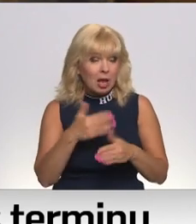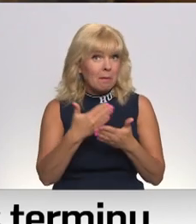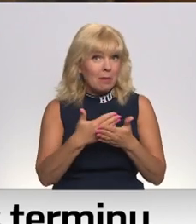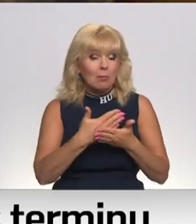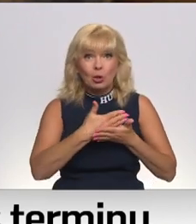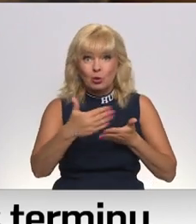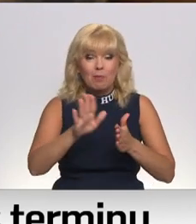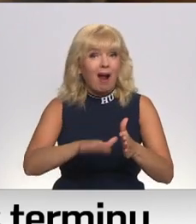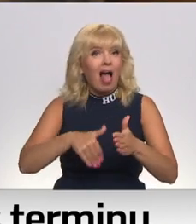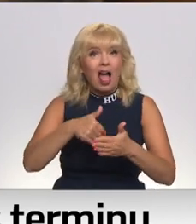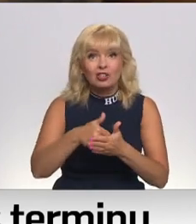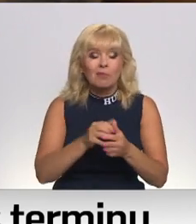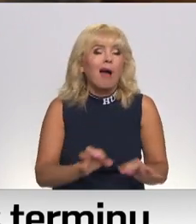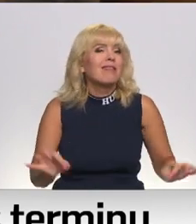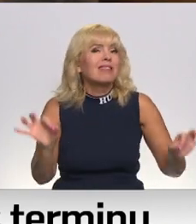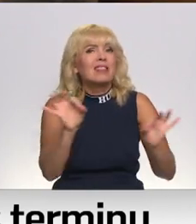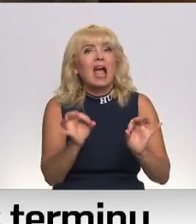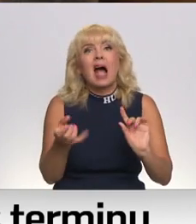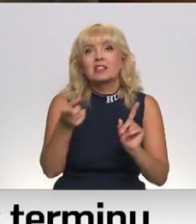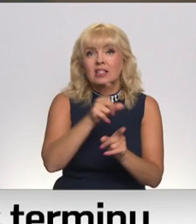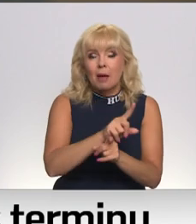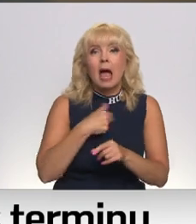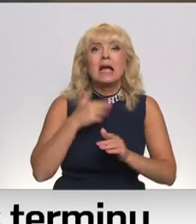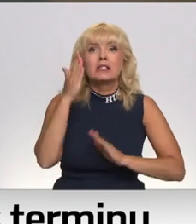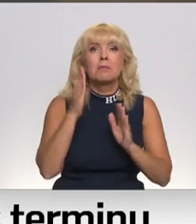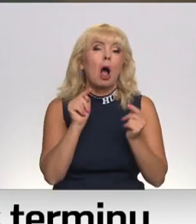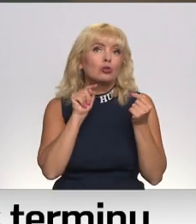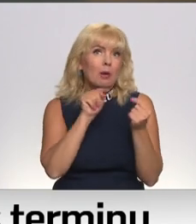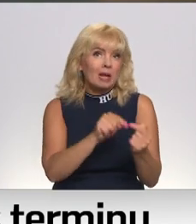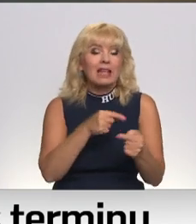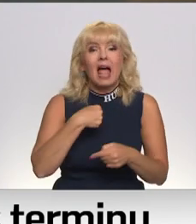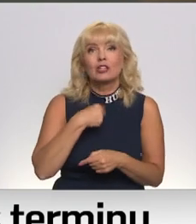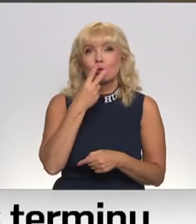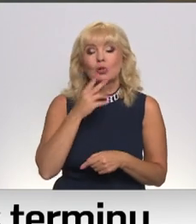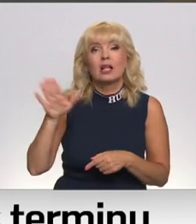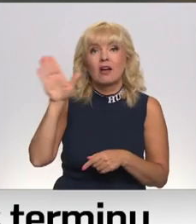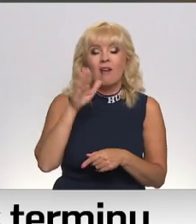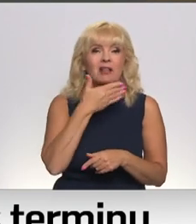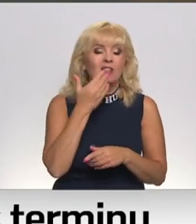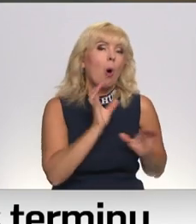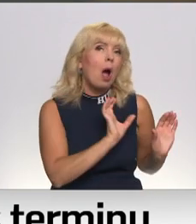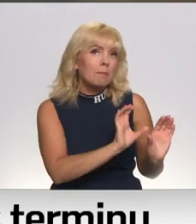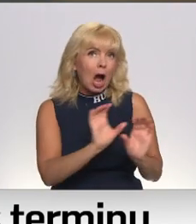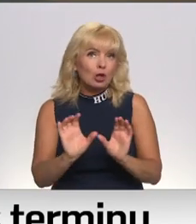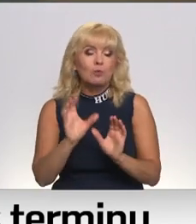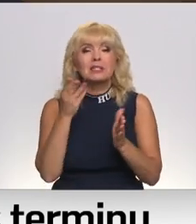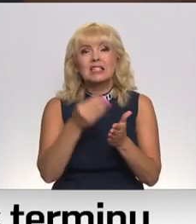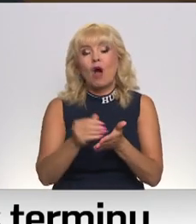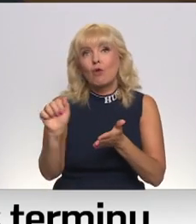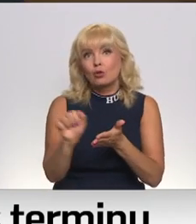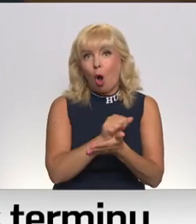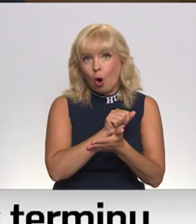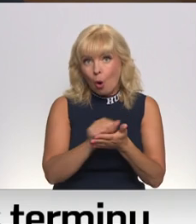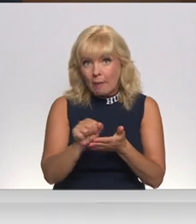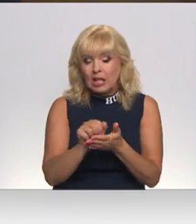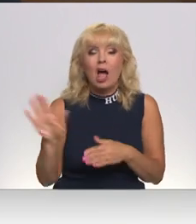līdz šim, nekas nemainīsies. Es balsošu pret, jo es uzskatu, ka valsts nav parūpējusies par savu dokumentu,